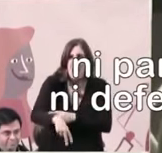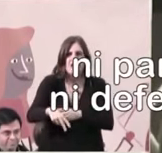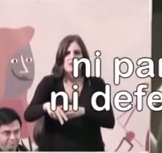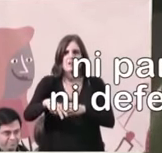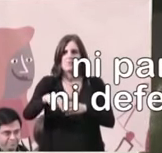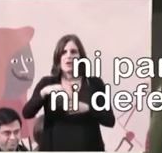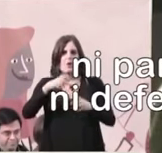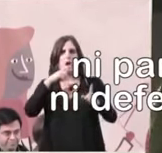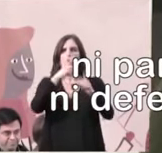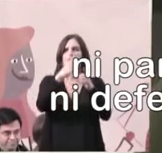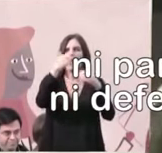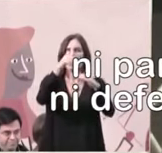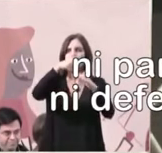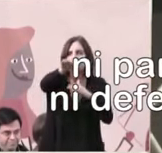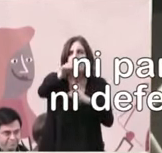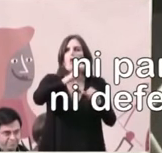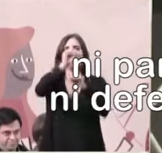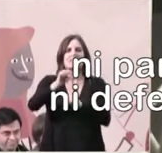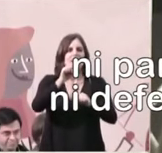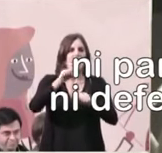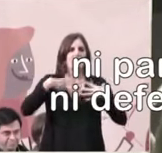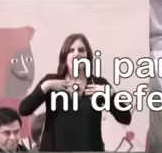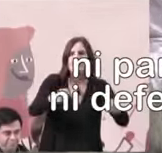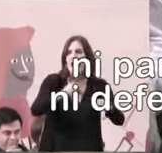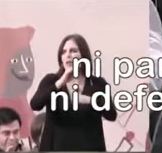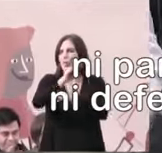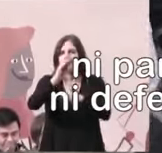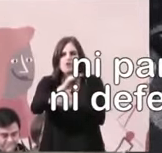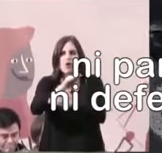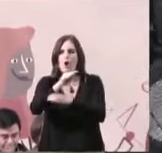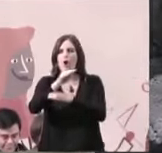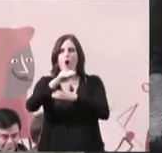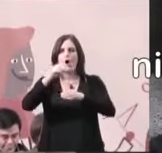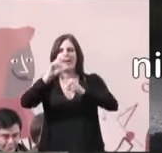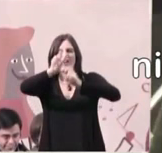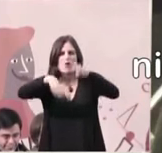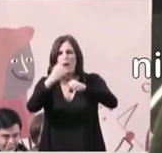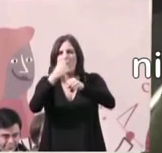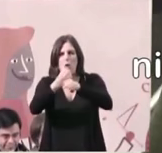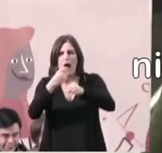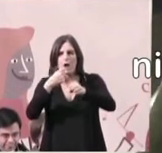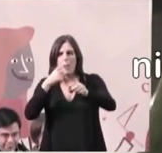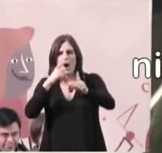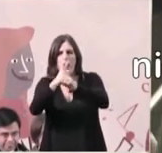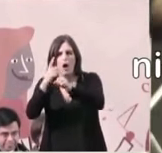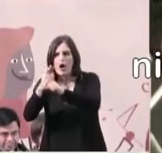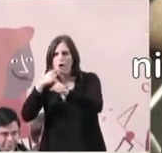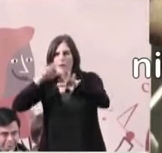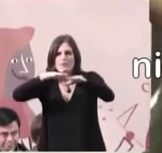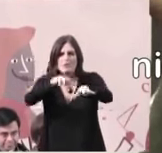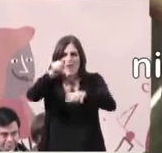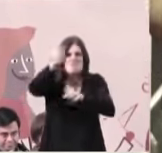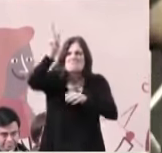per aturar desnonaments, ni per defensar la sanitat, ni per defensar l'educació, ni per parar la reforma laboral. Ni una punyetera vegada ens els hem